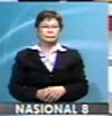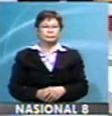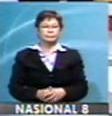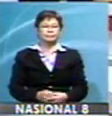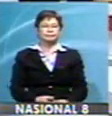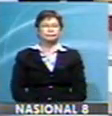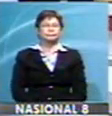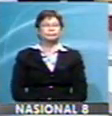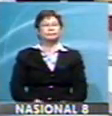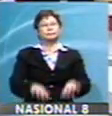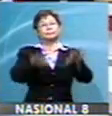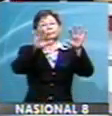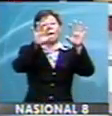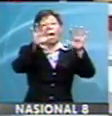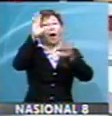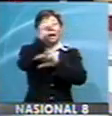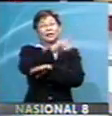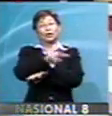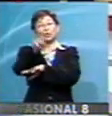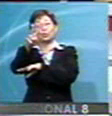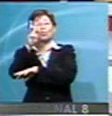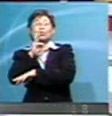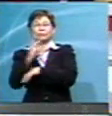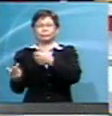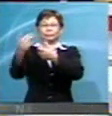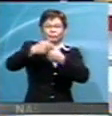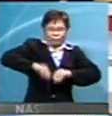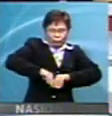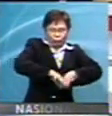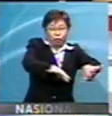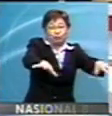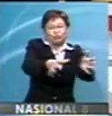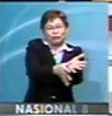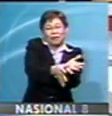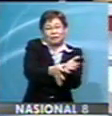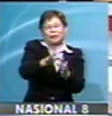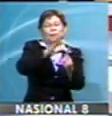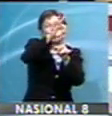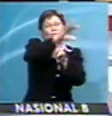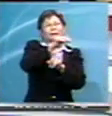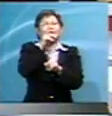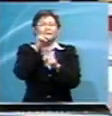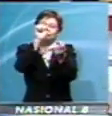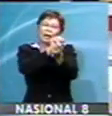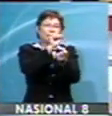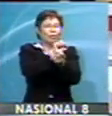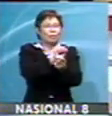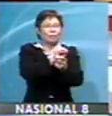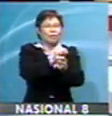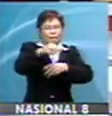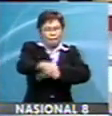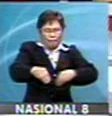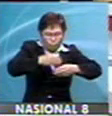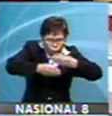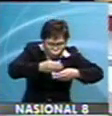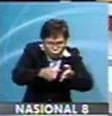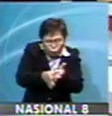747 10 lelaki dan dua wanita terlibat sedikit pengindaran dadah sekitar Pulau Pinang dan Kedah ditahan selepas sebuah makmal memproses